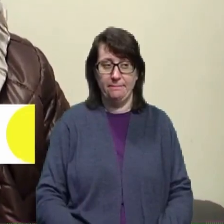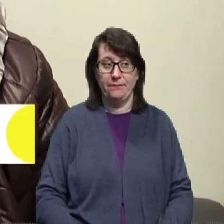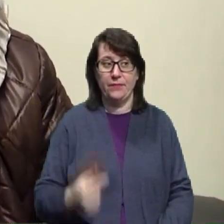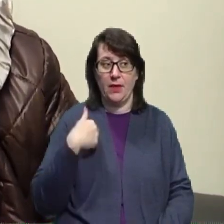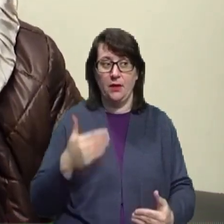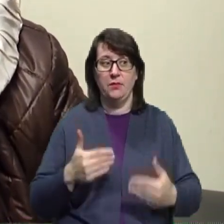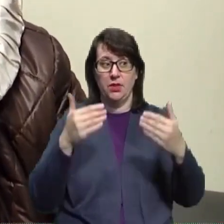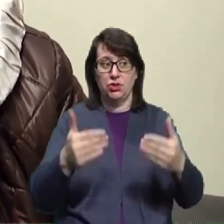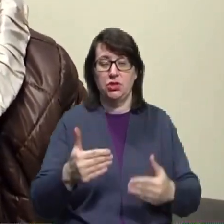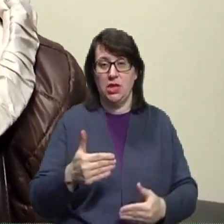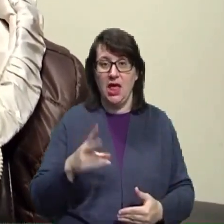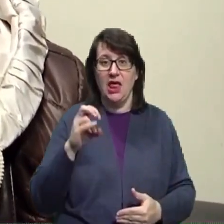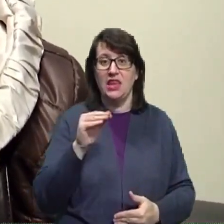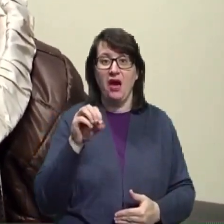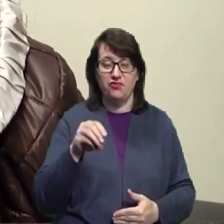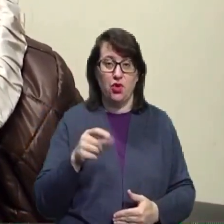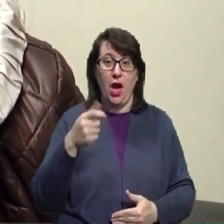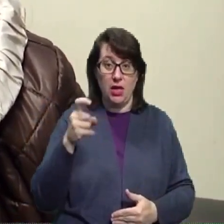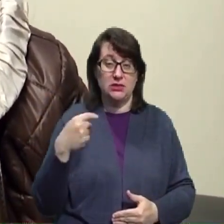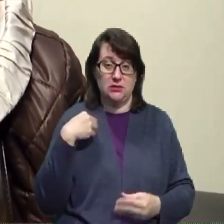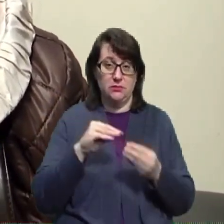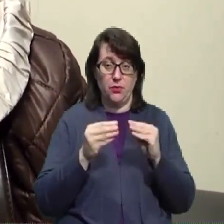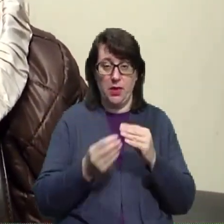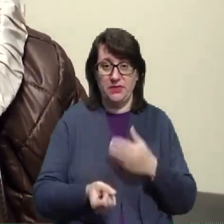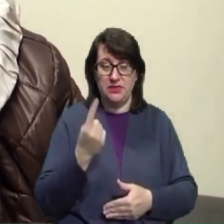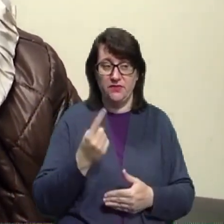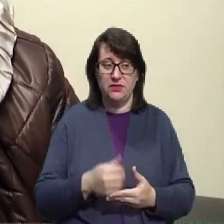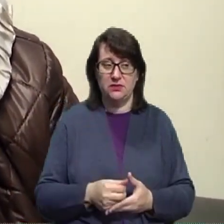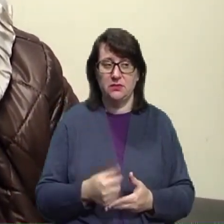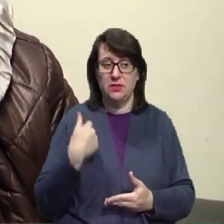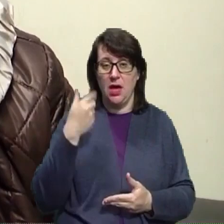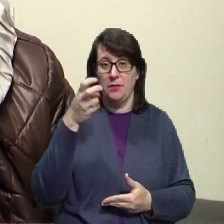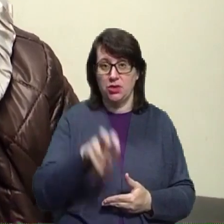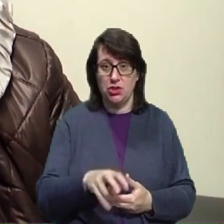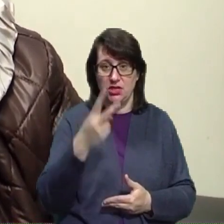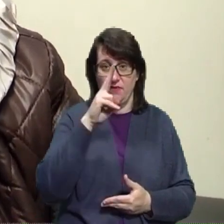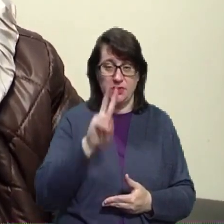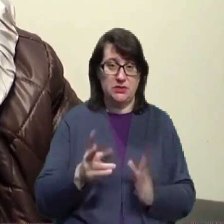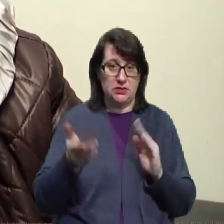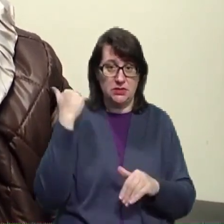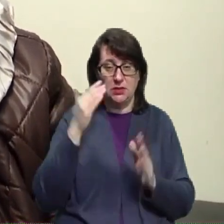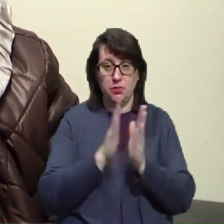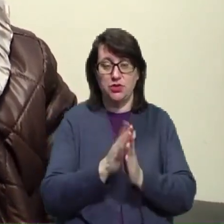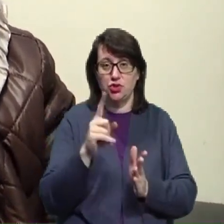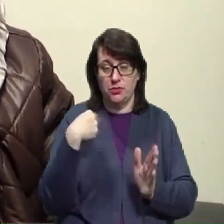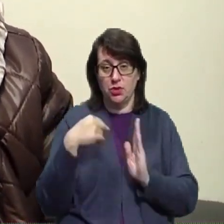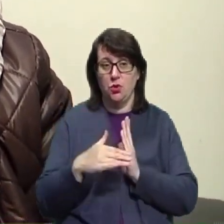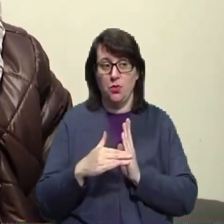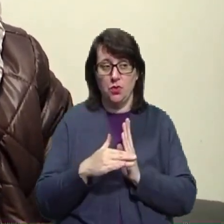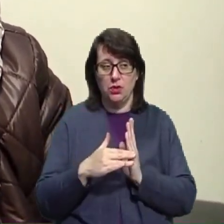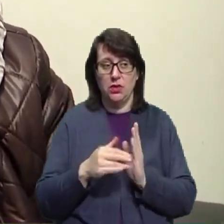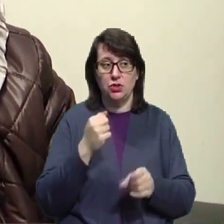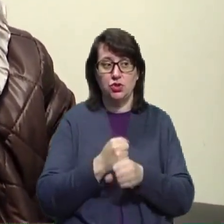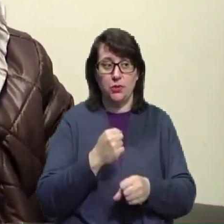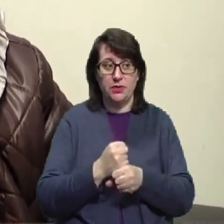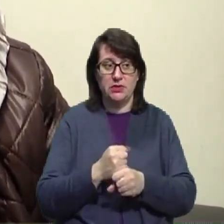цей «Нафтогаз», то у мене така проблема з'явилась. Я прийшла 2 місяці назад, попросила, щоб мені допомогли зробити